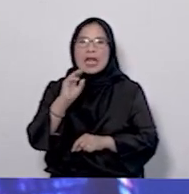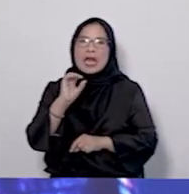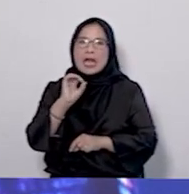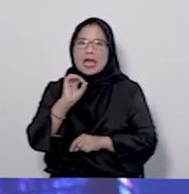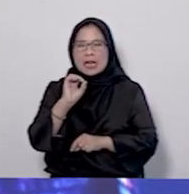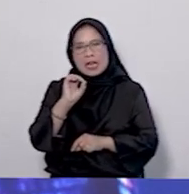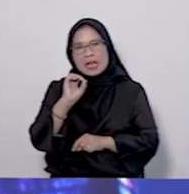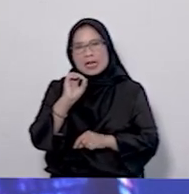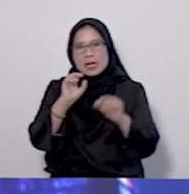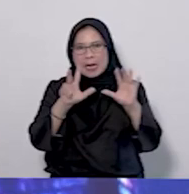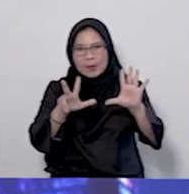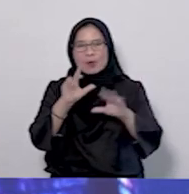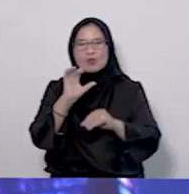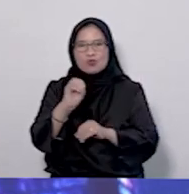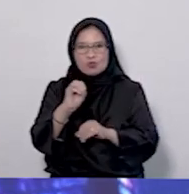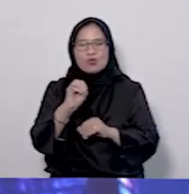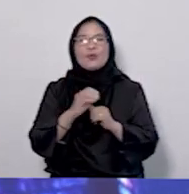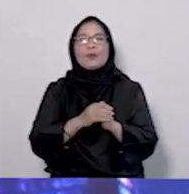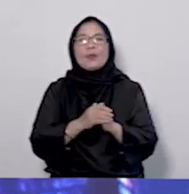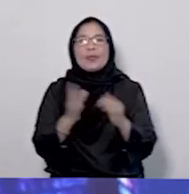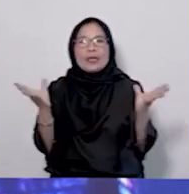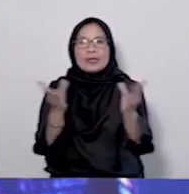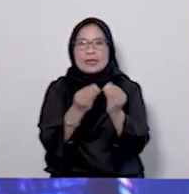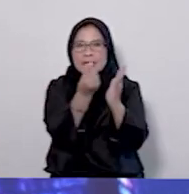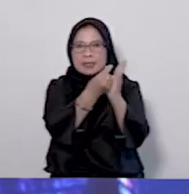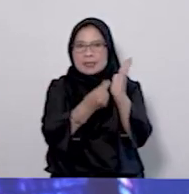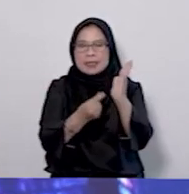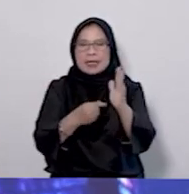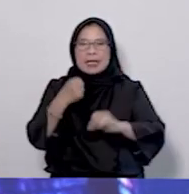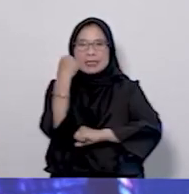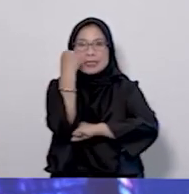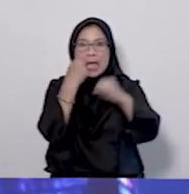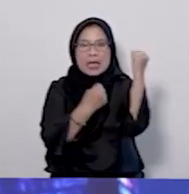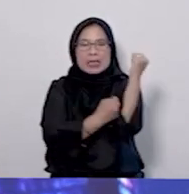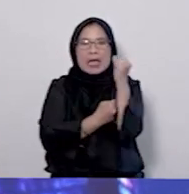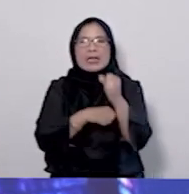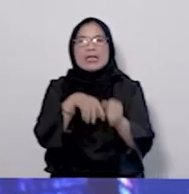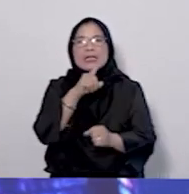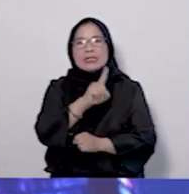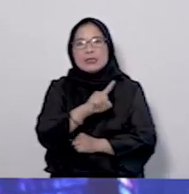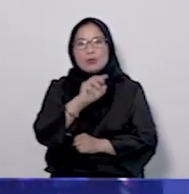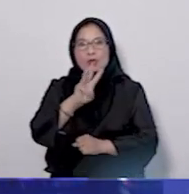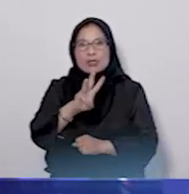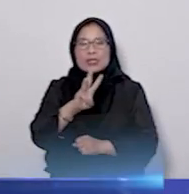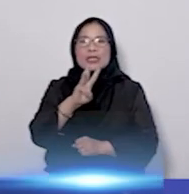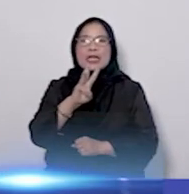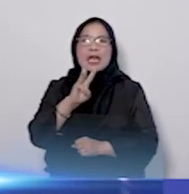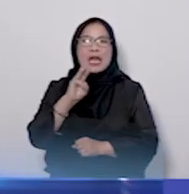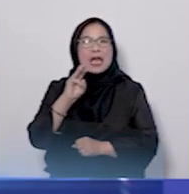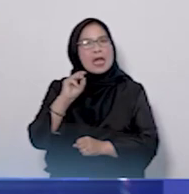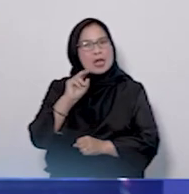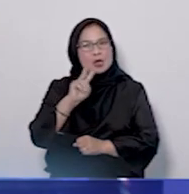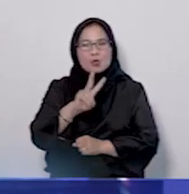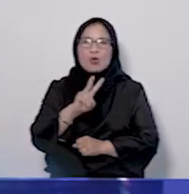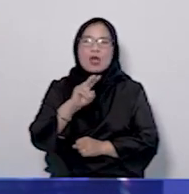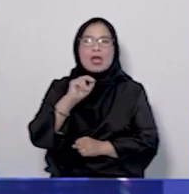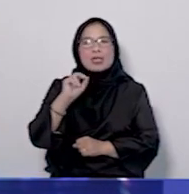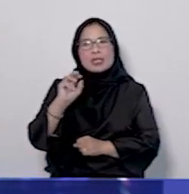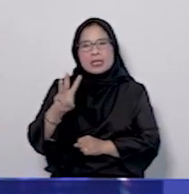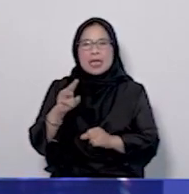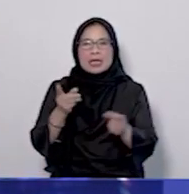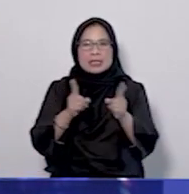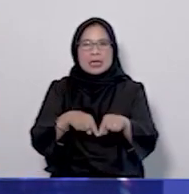1380 kejadian dengan rincian kejahatan sebanyak 1327 kejadian